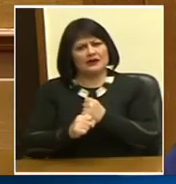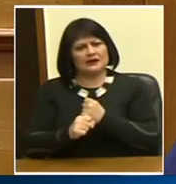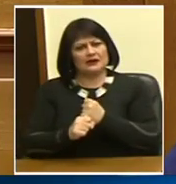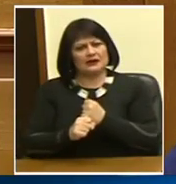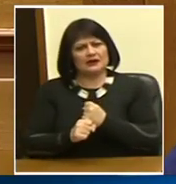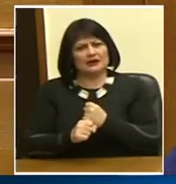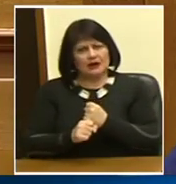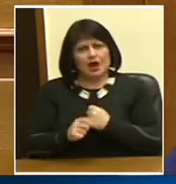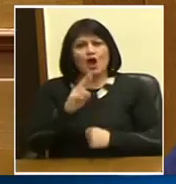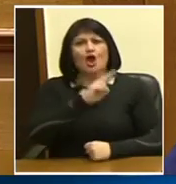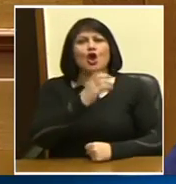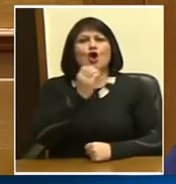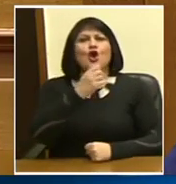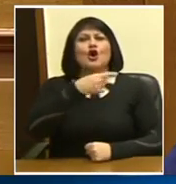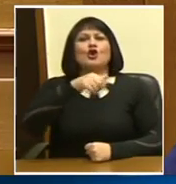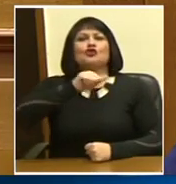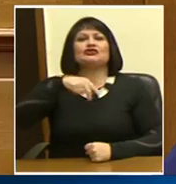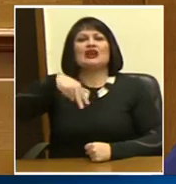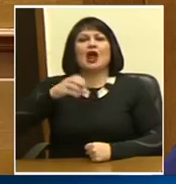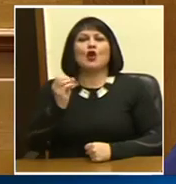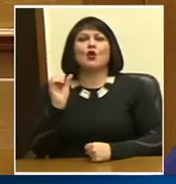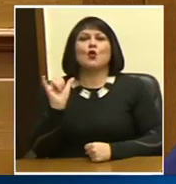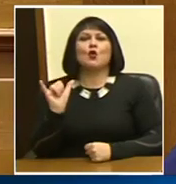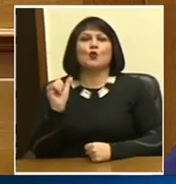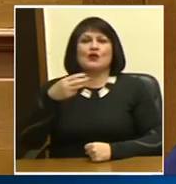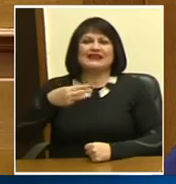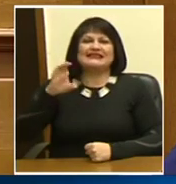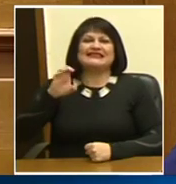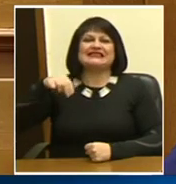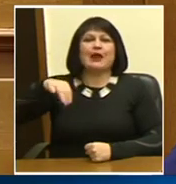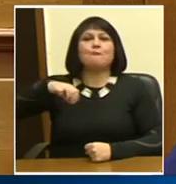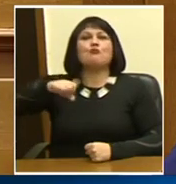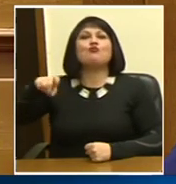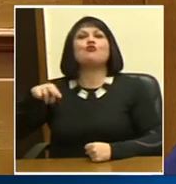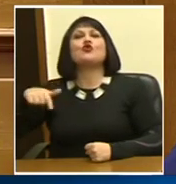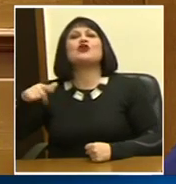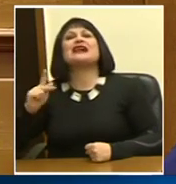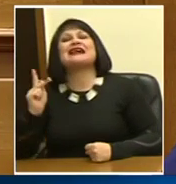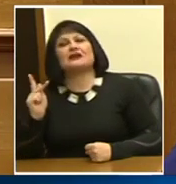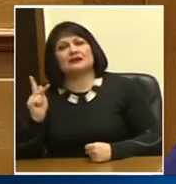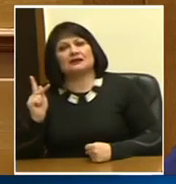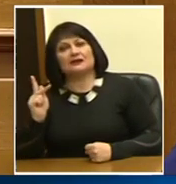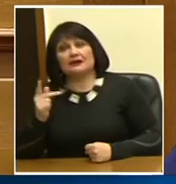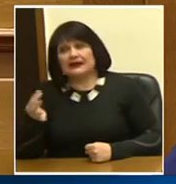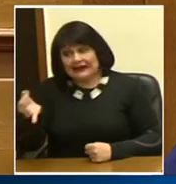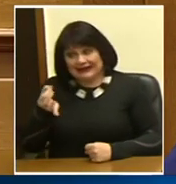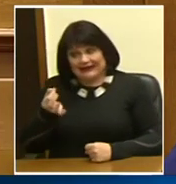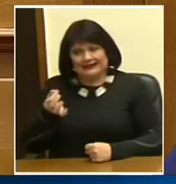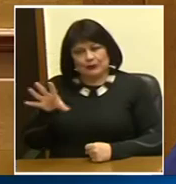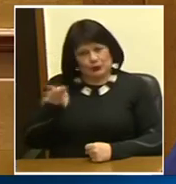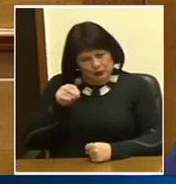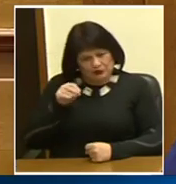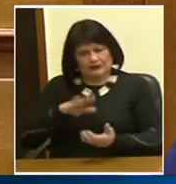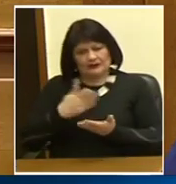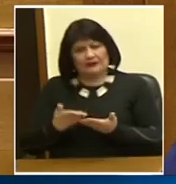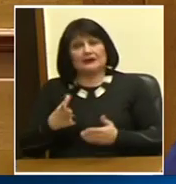Ρόζας Λουξεμπουργκ. Θα την παραφράσω όμως, γιατί αυτή το έλεγε για την Κεντρική Επιτροπή, και να πω το εξής.